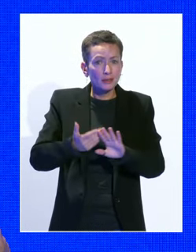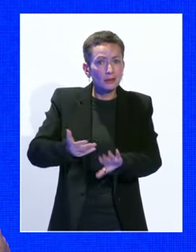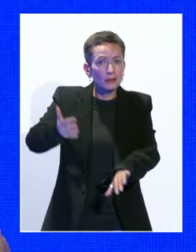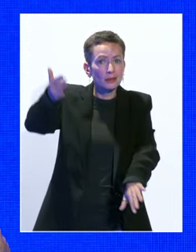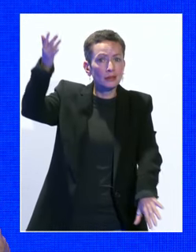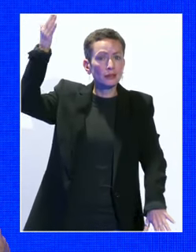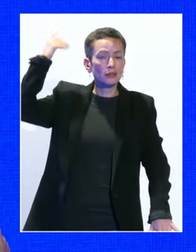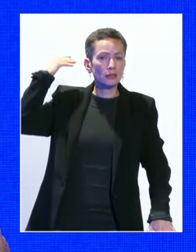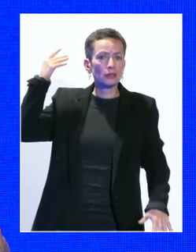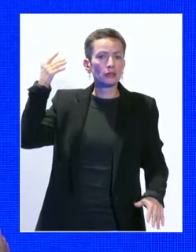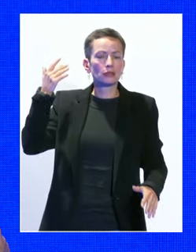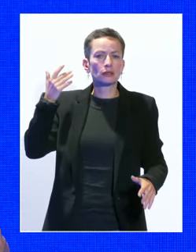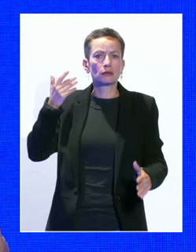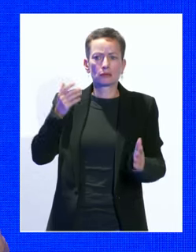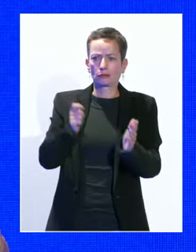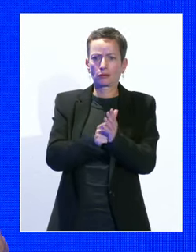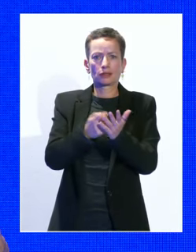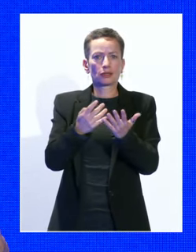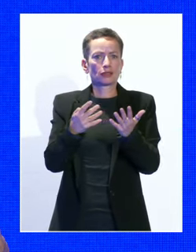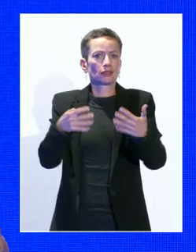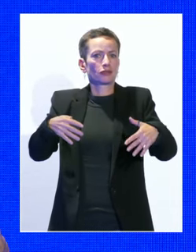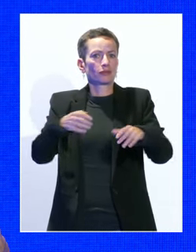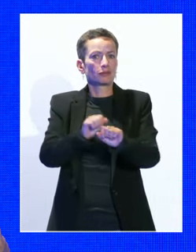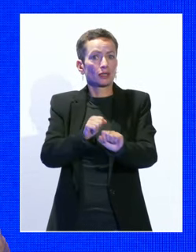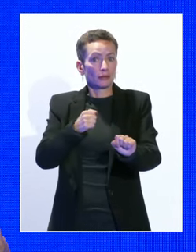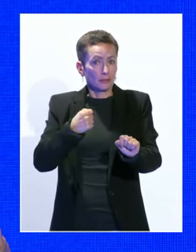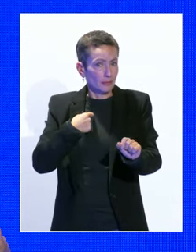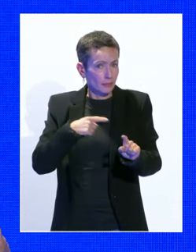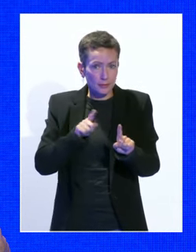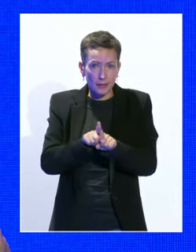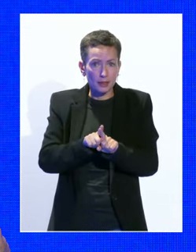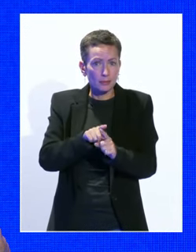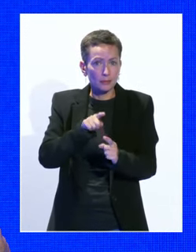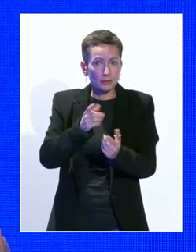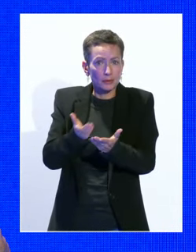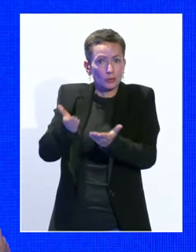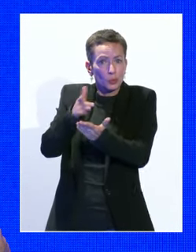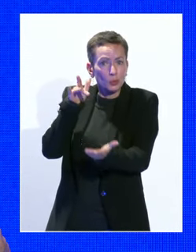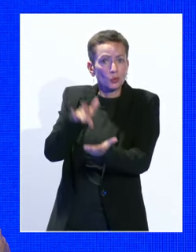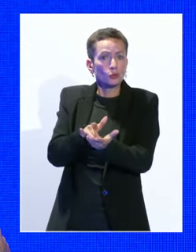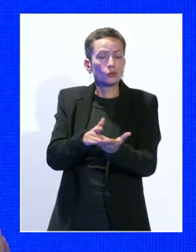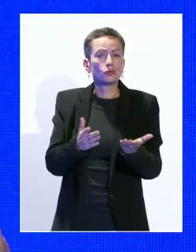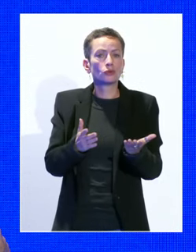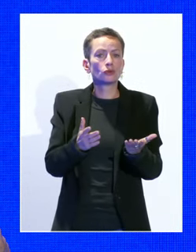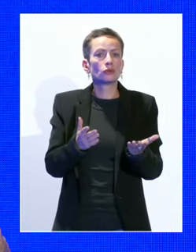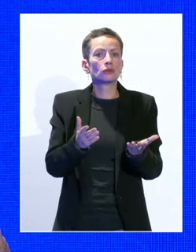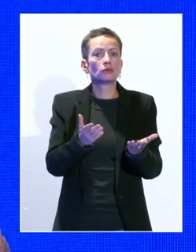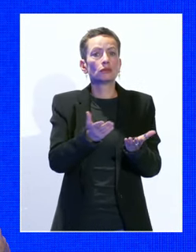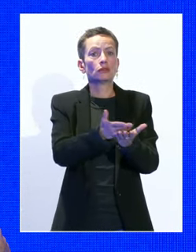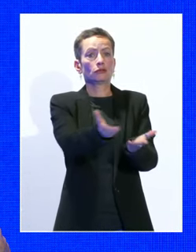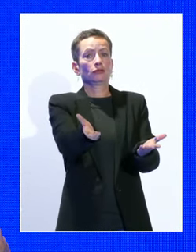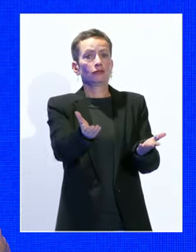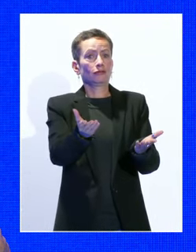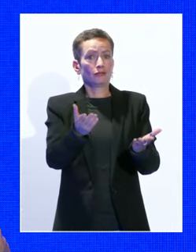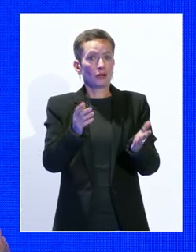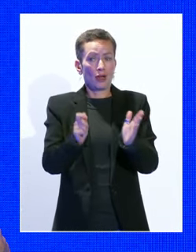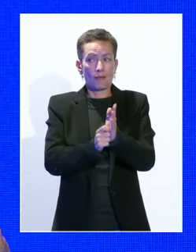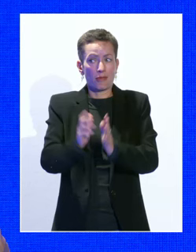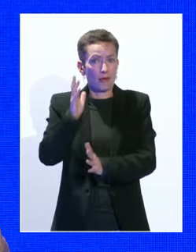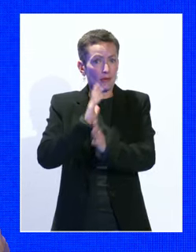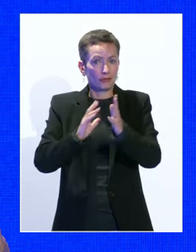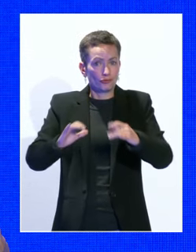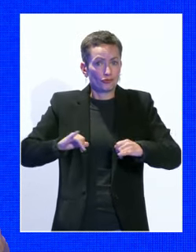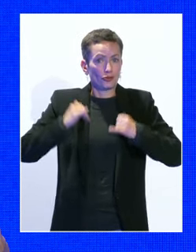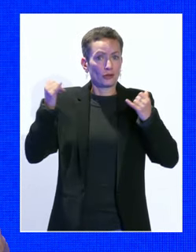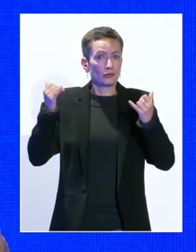des décennies, et notamment au XIXe siècle. Tous les jeunes gens partaient